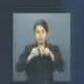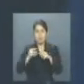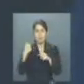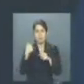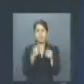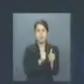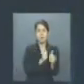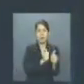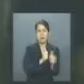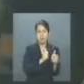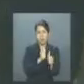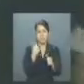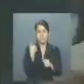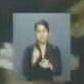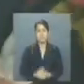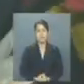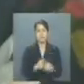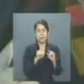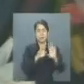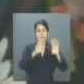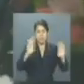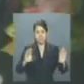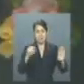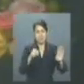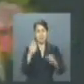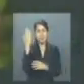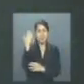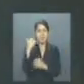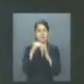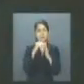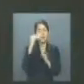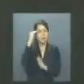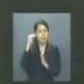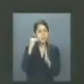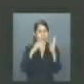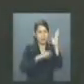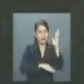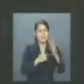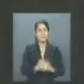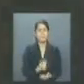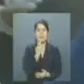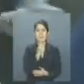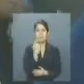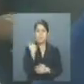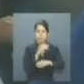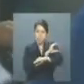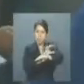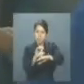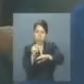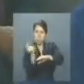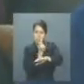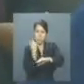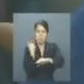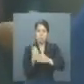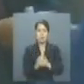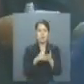การเปิดตัวมีขึ้นที่เมืองชางวอนประเทศเกาหลีใต้เมื่อวานนี้สำหรับรถไฟความเร็วสูงรุ่นใหม่นี้นะครับได้มีการปรับปรุงเพิ่ม